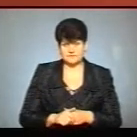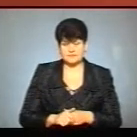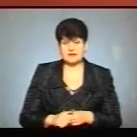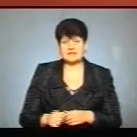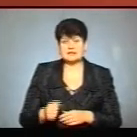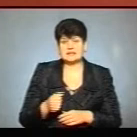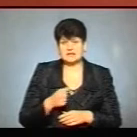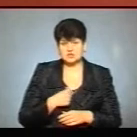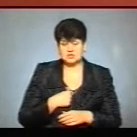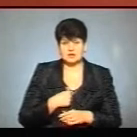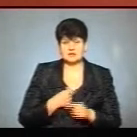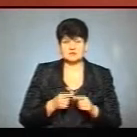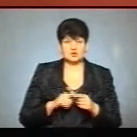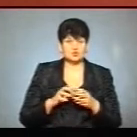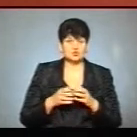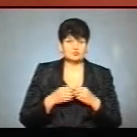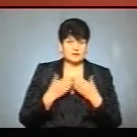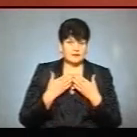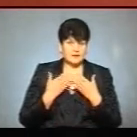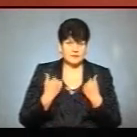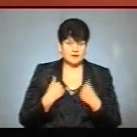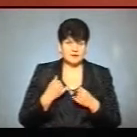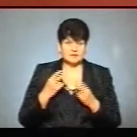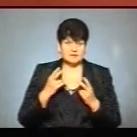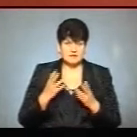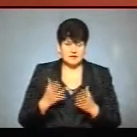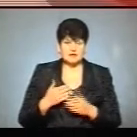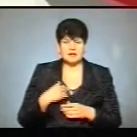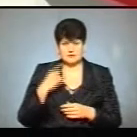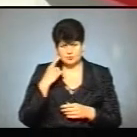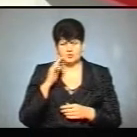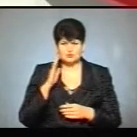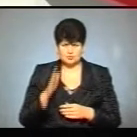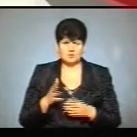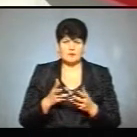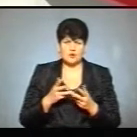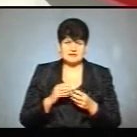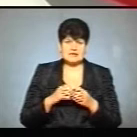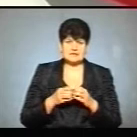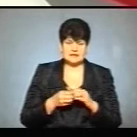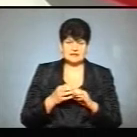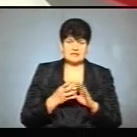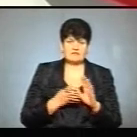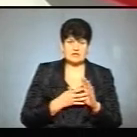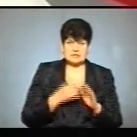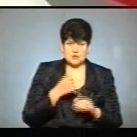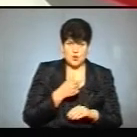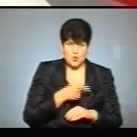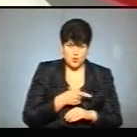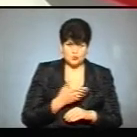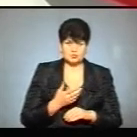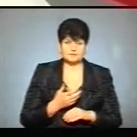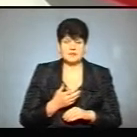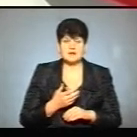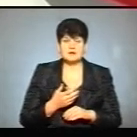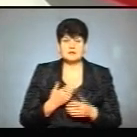такої суми немає, не існує. Я думаю, що буде пораховано, можливо, за результатами 2019 року. В нас,